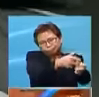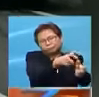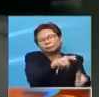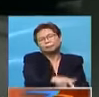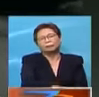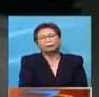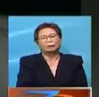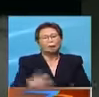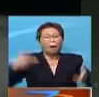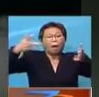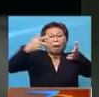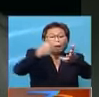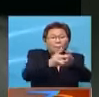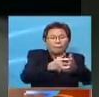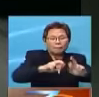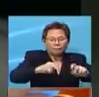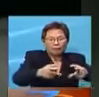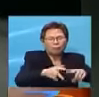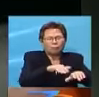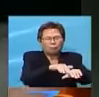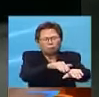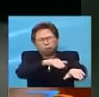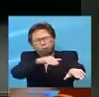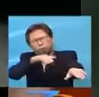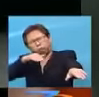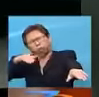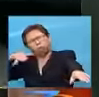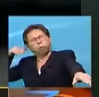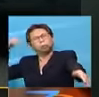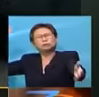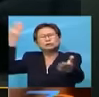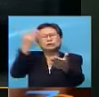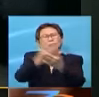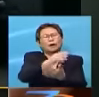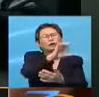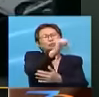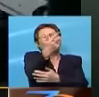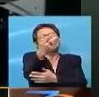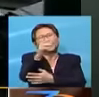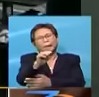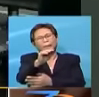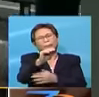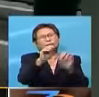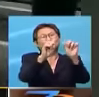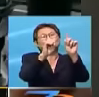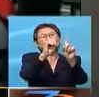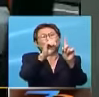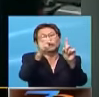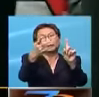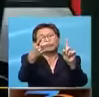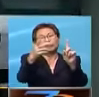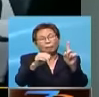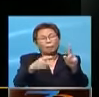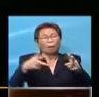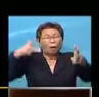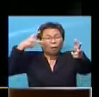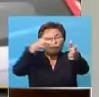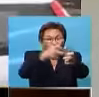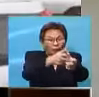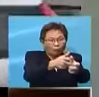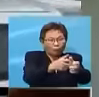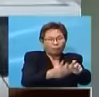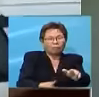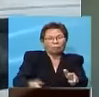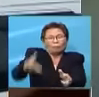kemudian b kesesakan Jalan Raya sehingga 10 km pelanggaran juga menyebabkan kereta terlibat